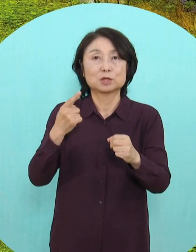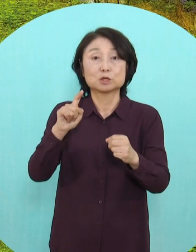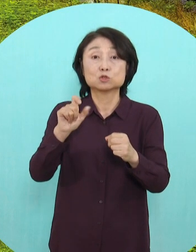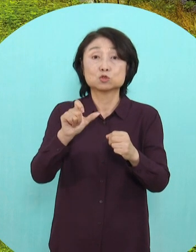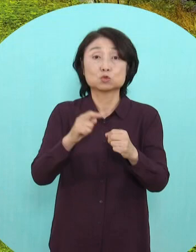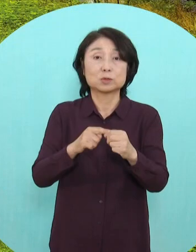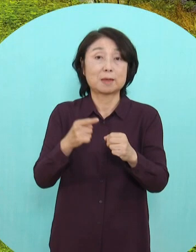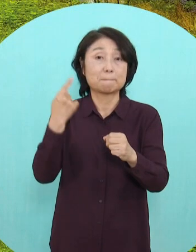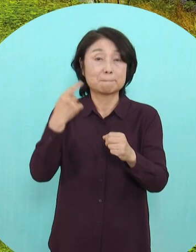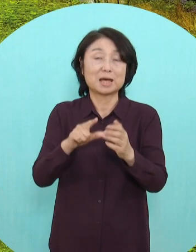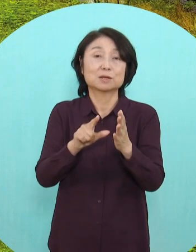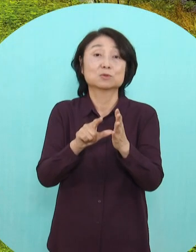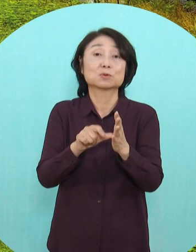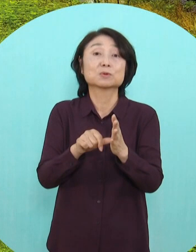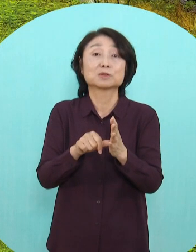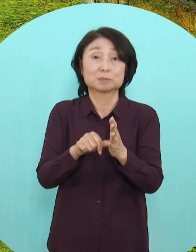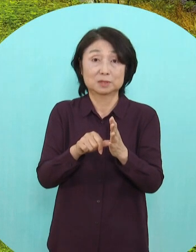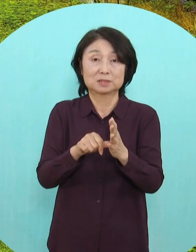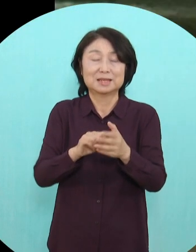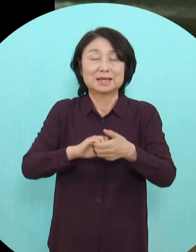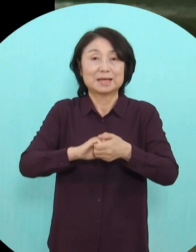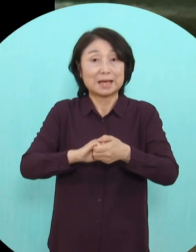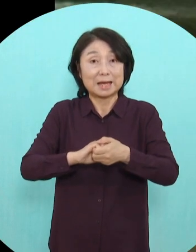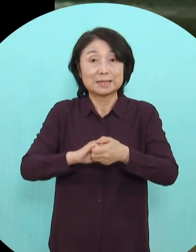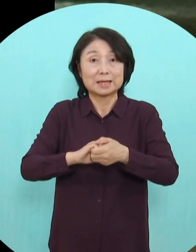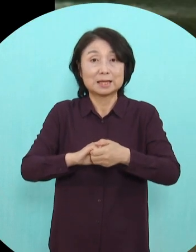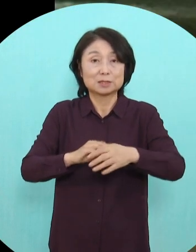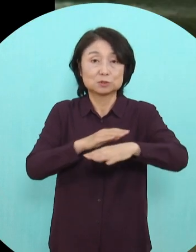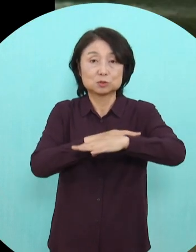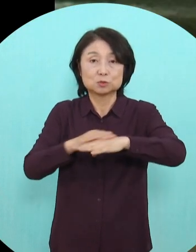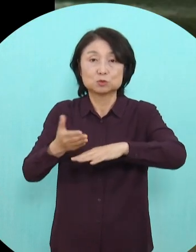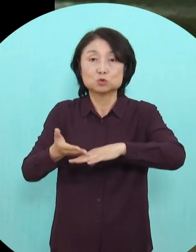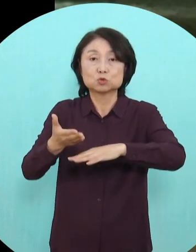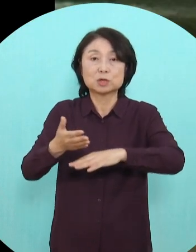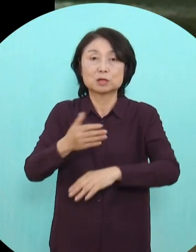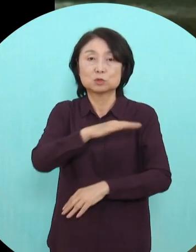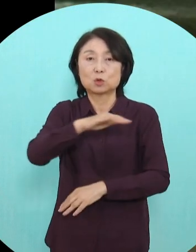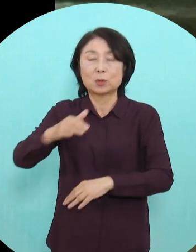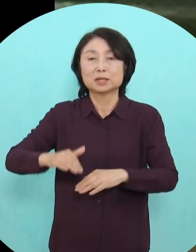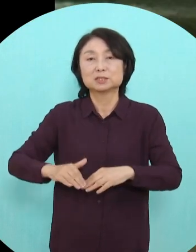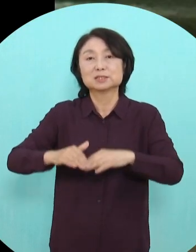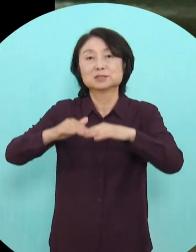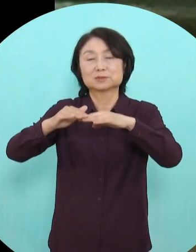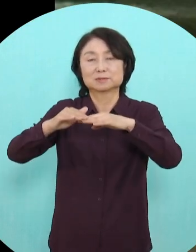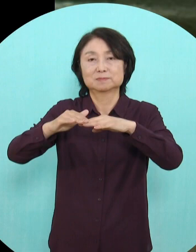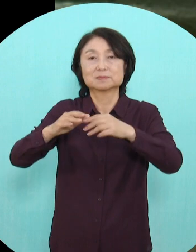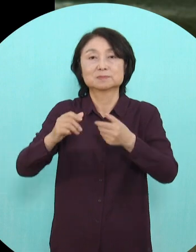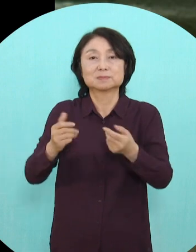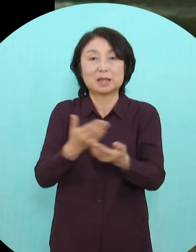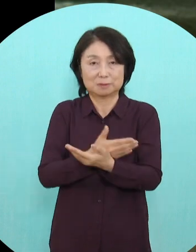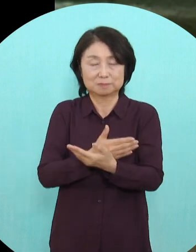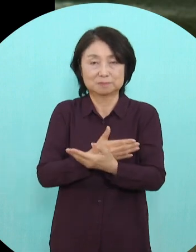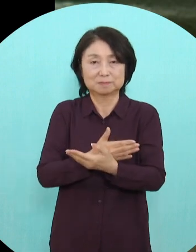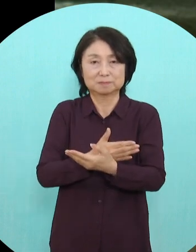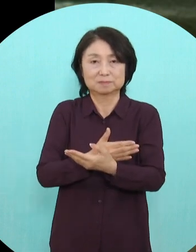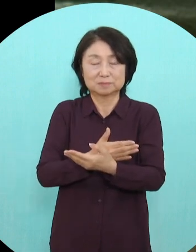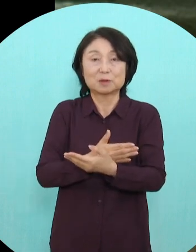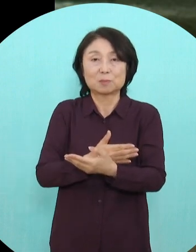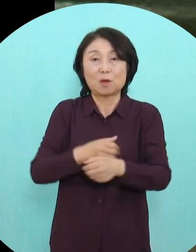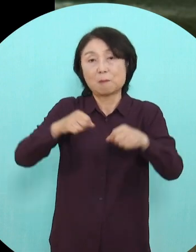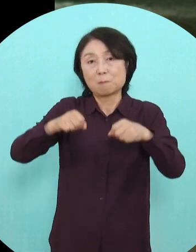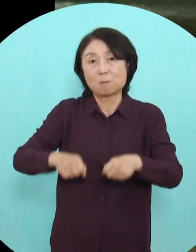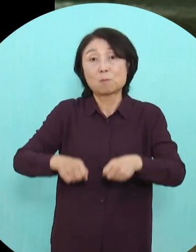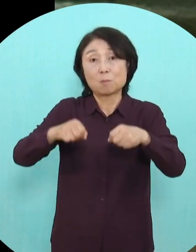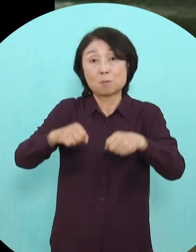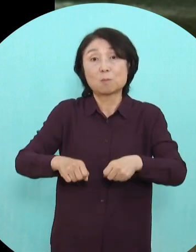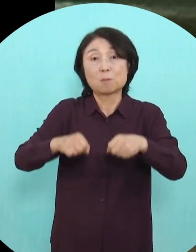階あるいは15年前の段階であればですね、必ず床上浸水までね、うん、なるんですよ。しかし、まあ、少